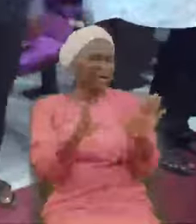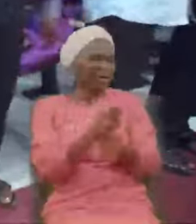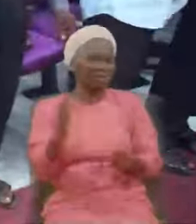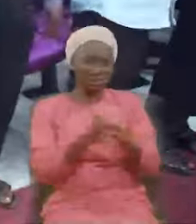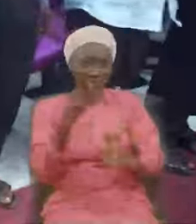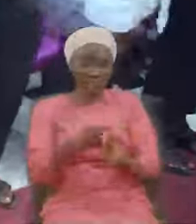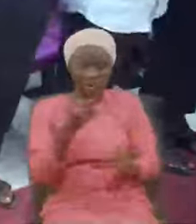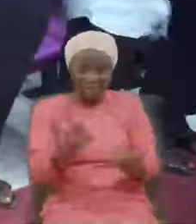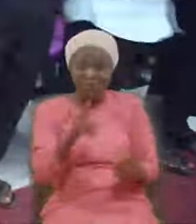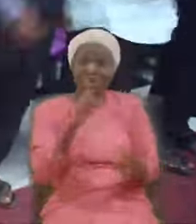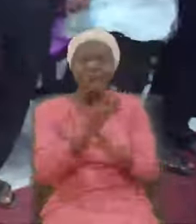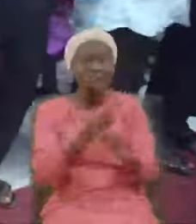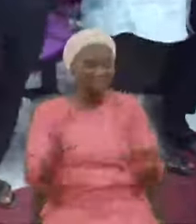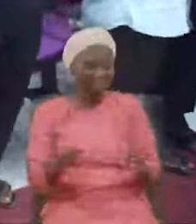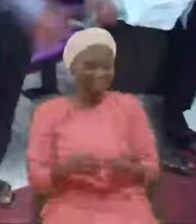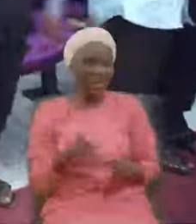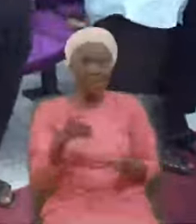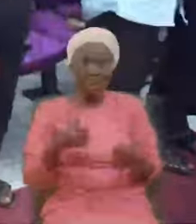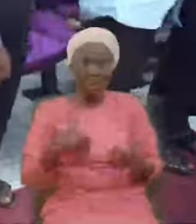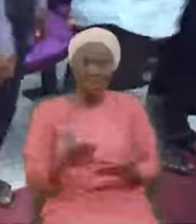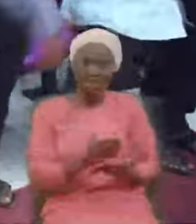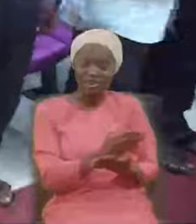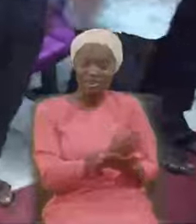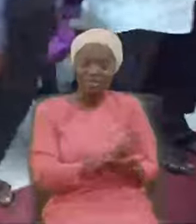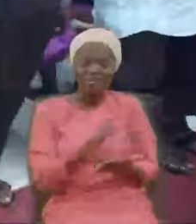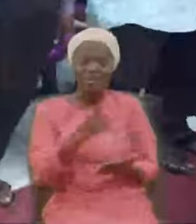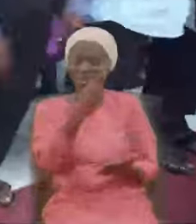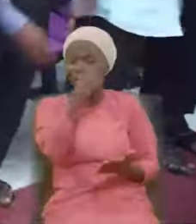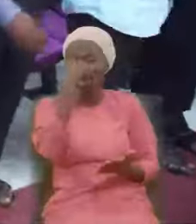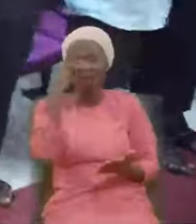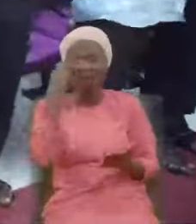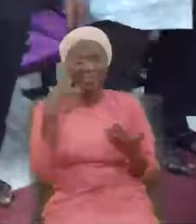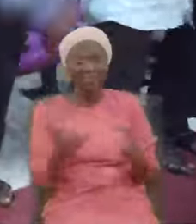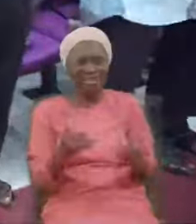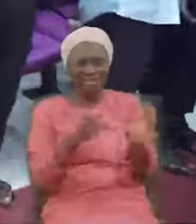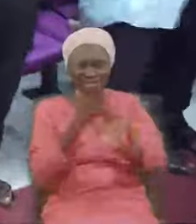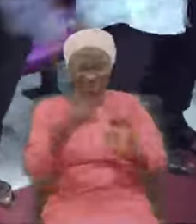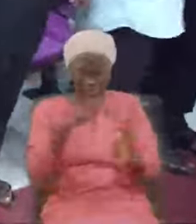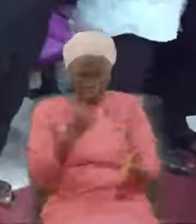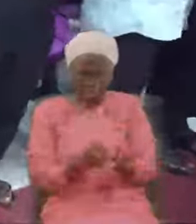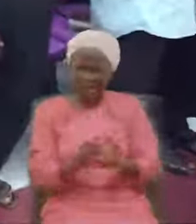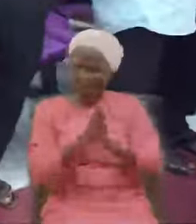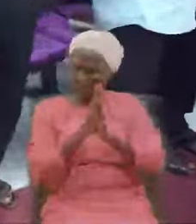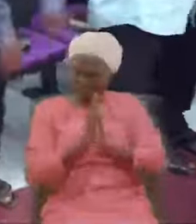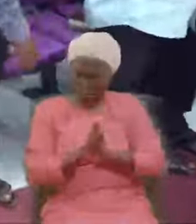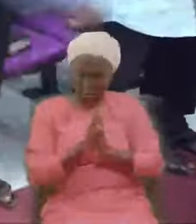en êtes maintenant affranchi. Vous avez recouvré votre vision parfaite.